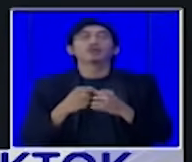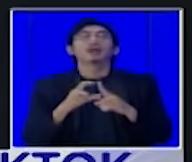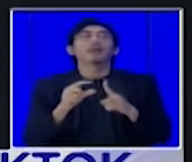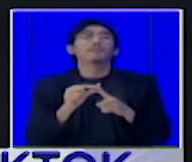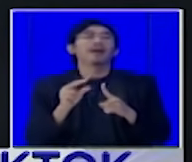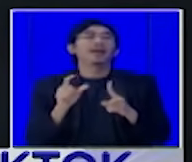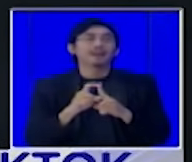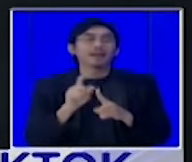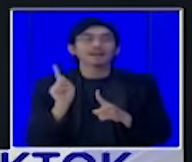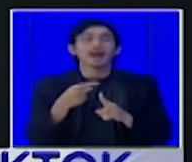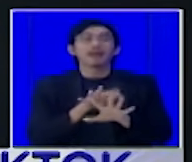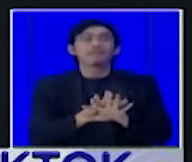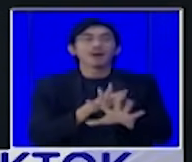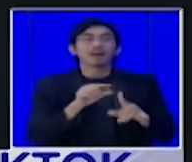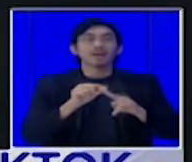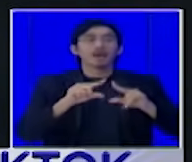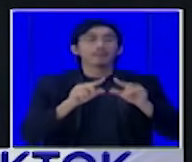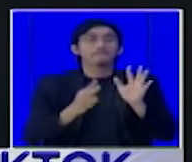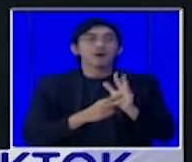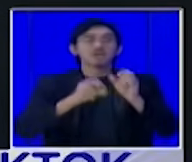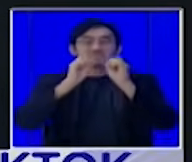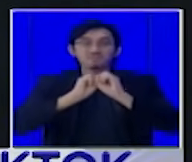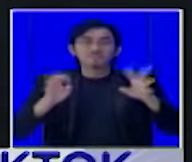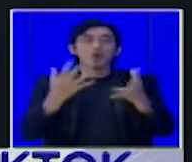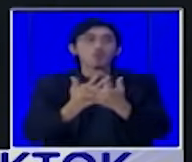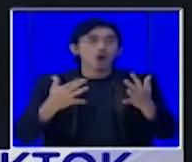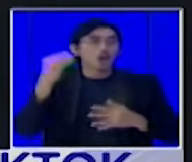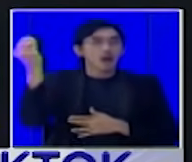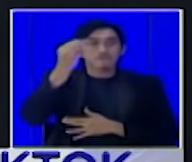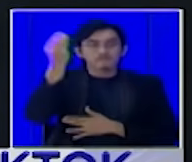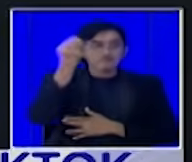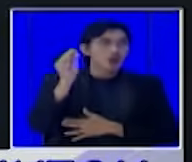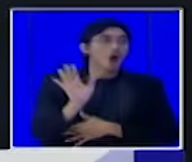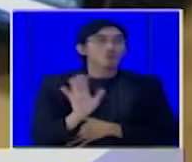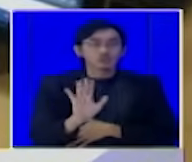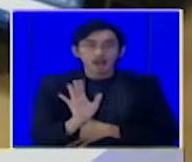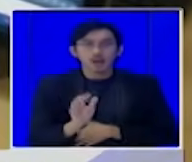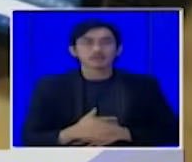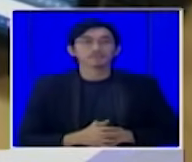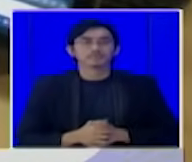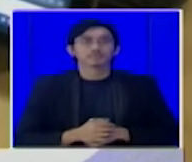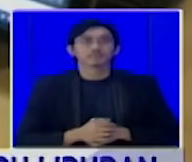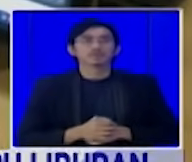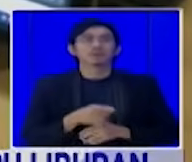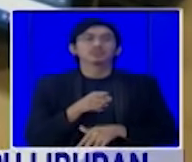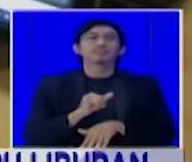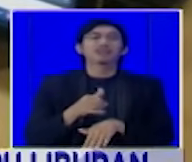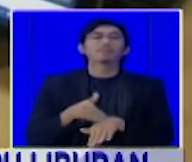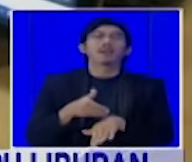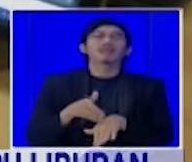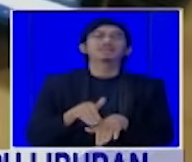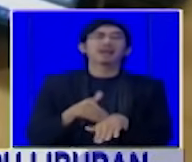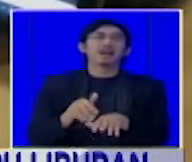tidak melakukan liburan. Namun bukan memberikan solusi, malah anggota DPRD mengejek warganya seakan hanya dia yang boleh liburan.